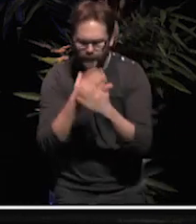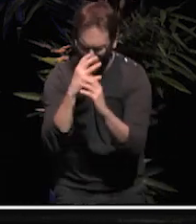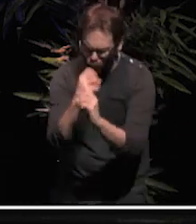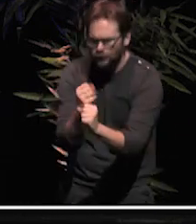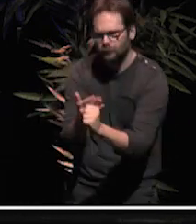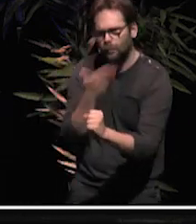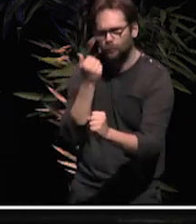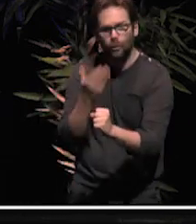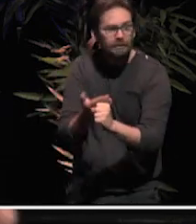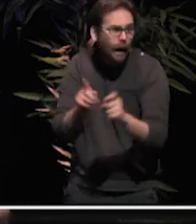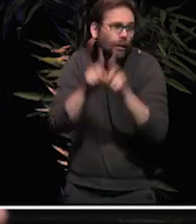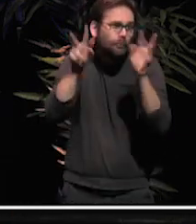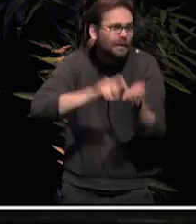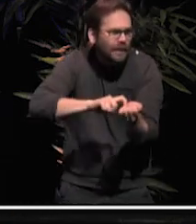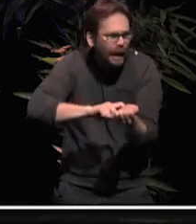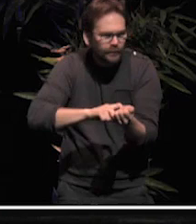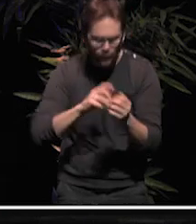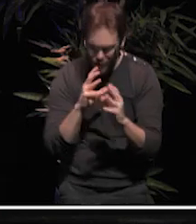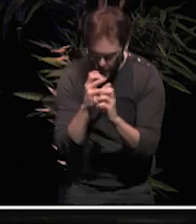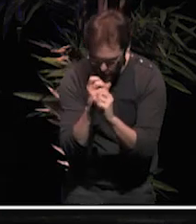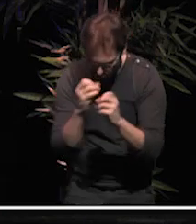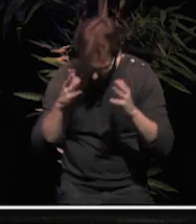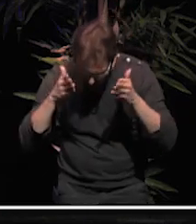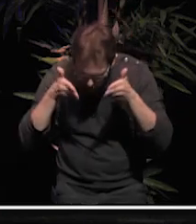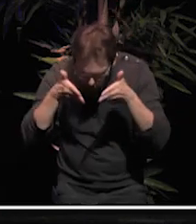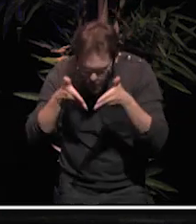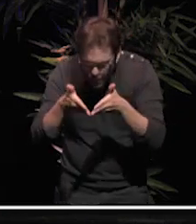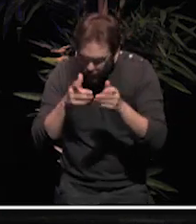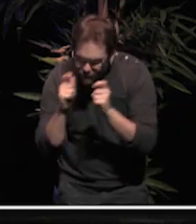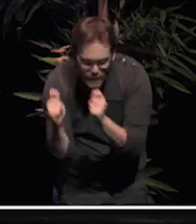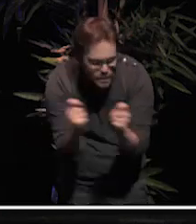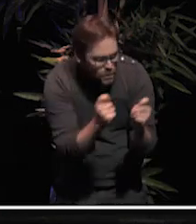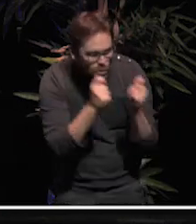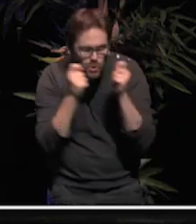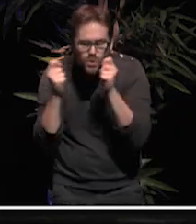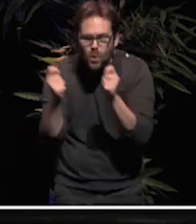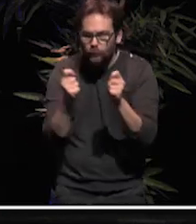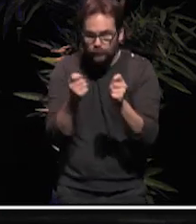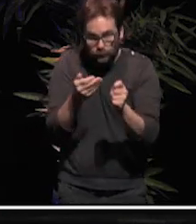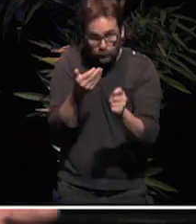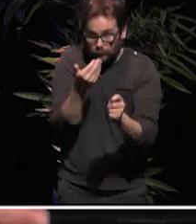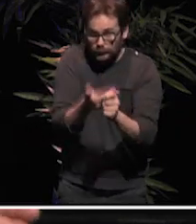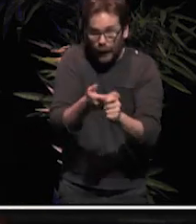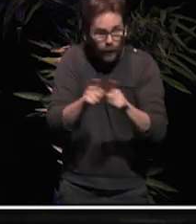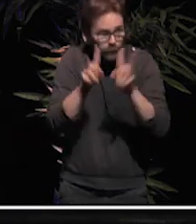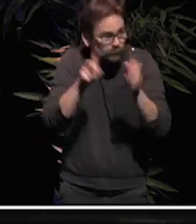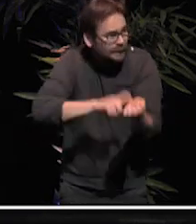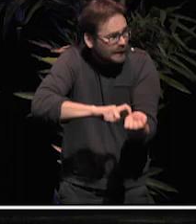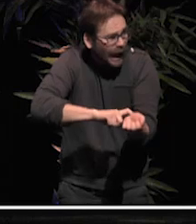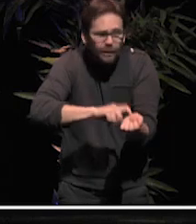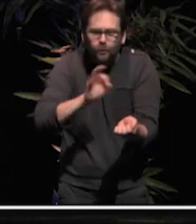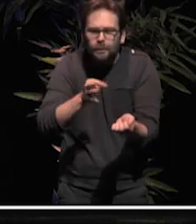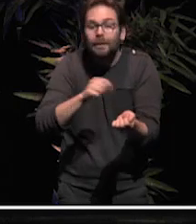Plutôt, c'est une forme de stress, de se concentrer, se focaliser, être très attentif. C'est une forme de stress, d'une certaine manière, mais